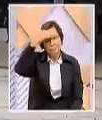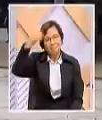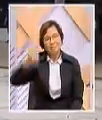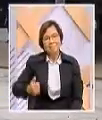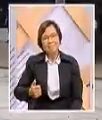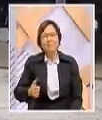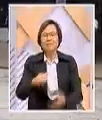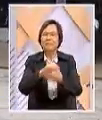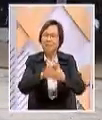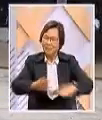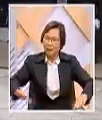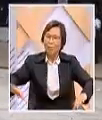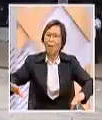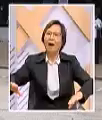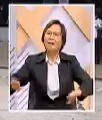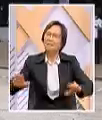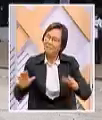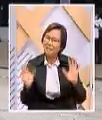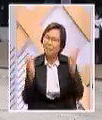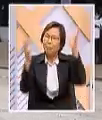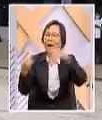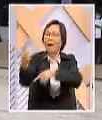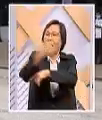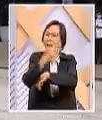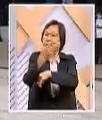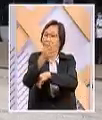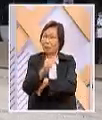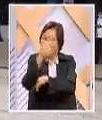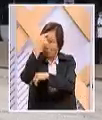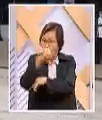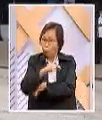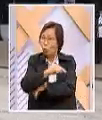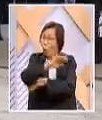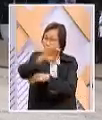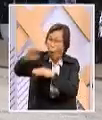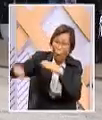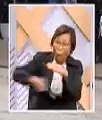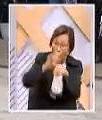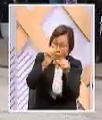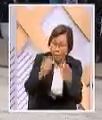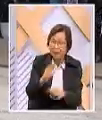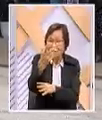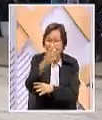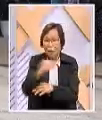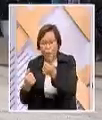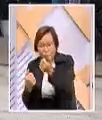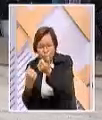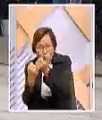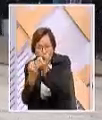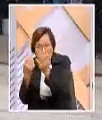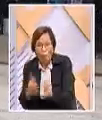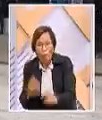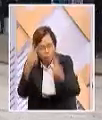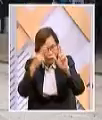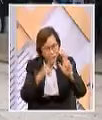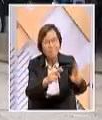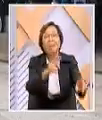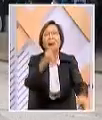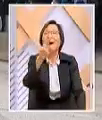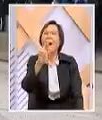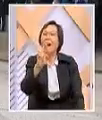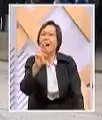Assalamualaikum dan selamat hari RTM buat seluruh warga RTM dan semestinya buat penyokong-penyokong setia